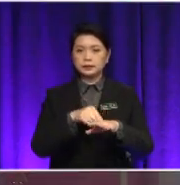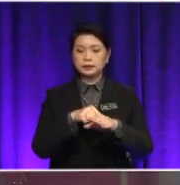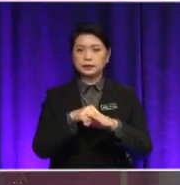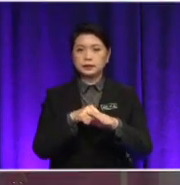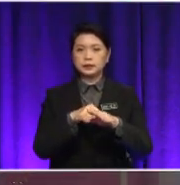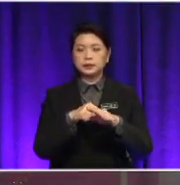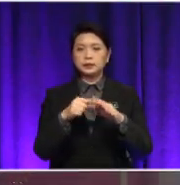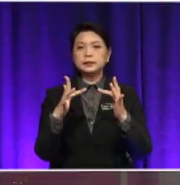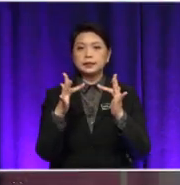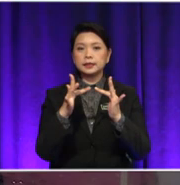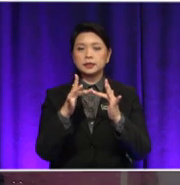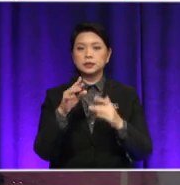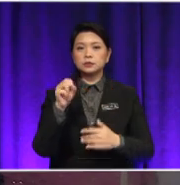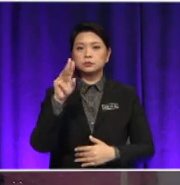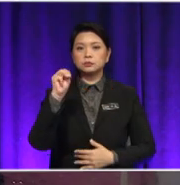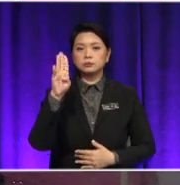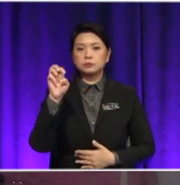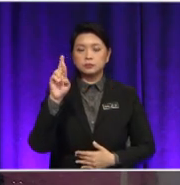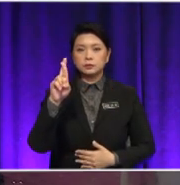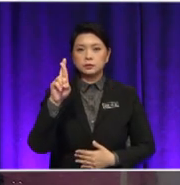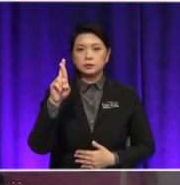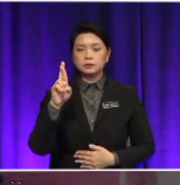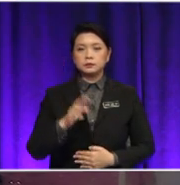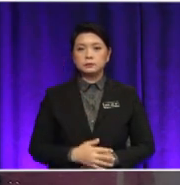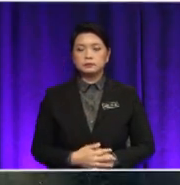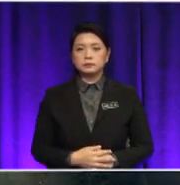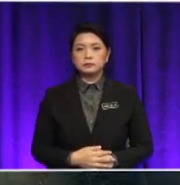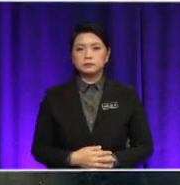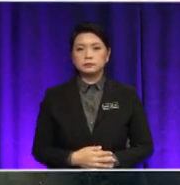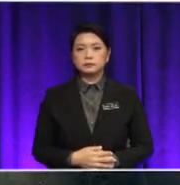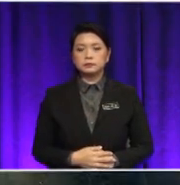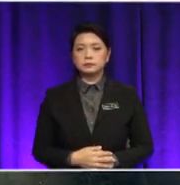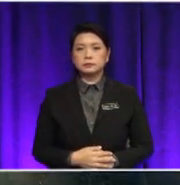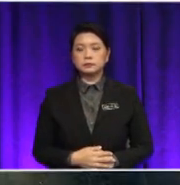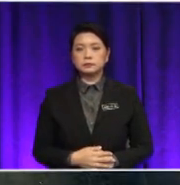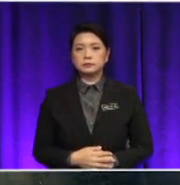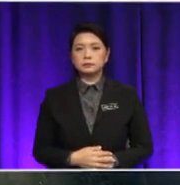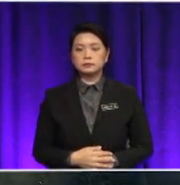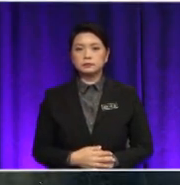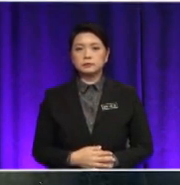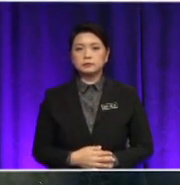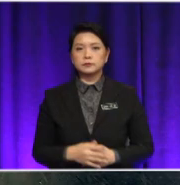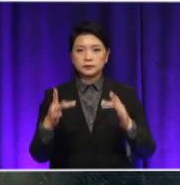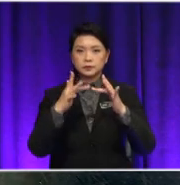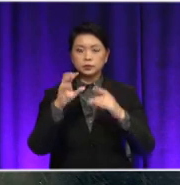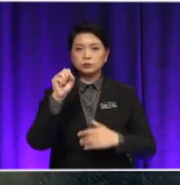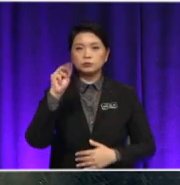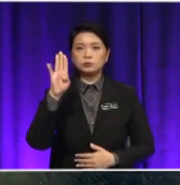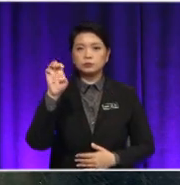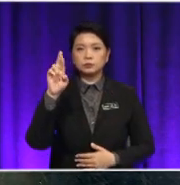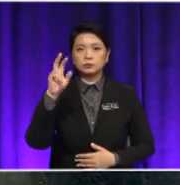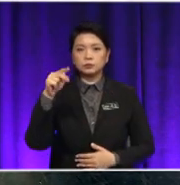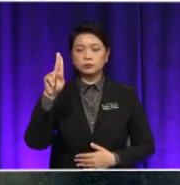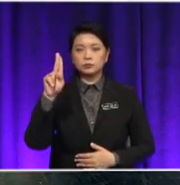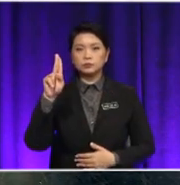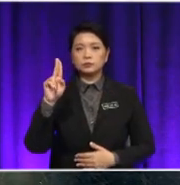aku. Perkasa aku ya. Ya, sumberku yang ada di bawah sekarang ini kalau anda dapat lihat di kaca TV anda. Di